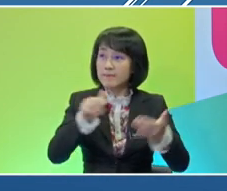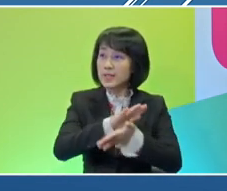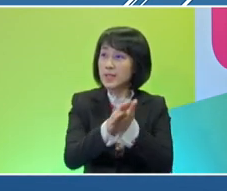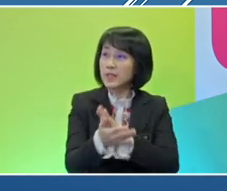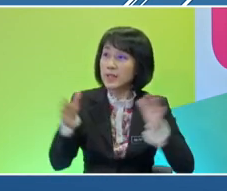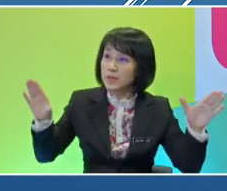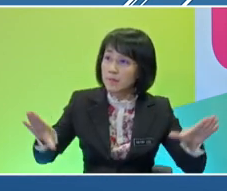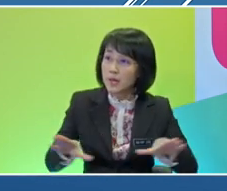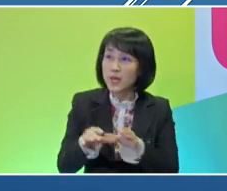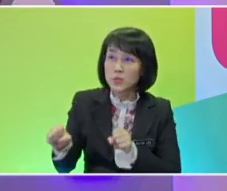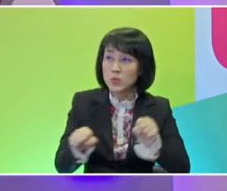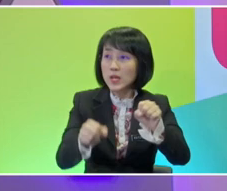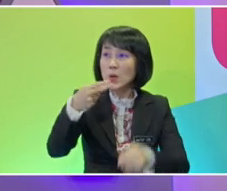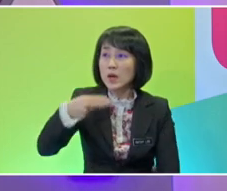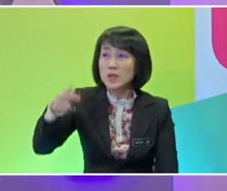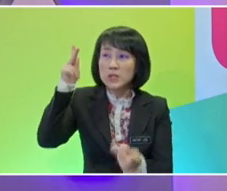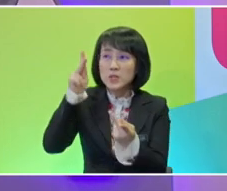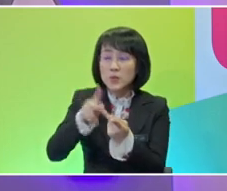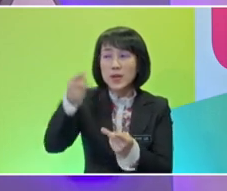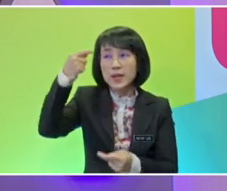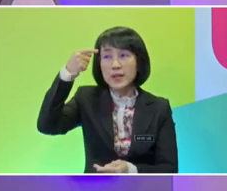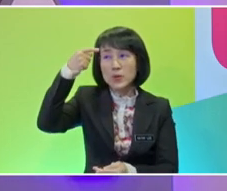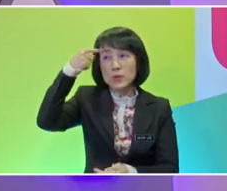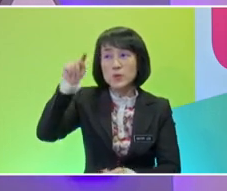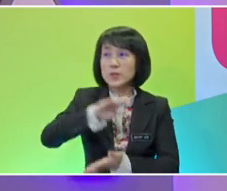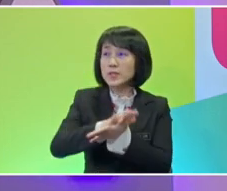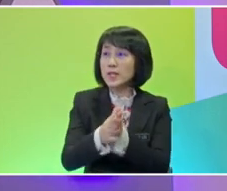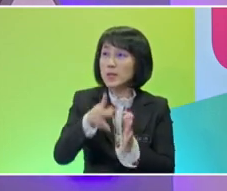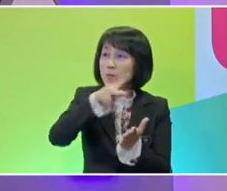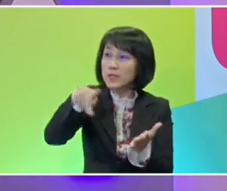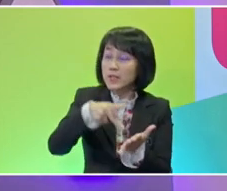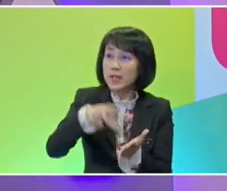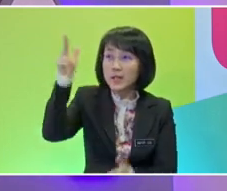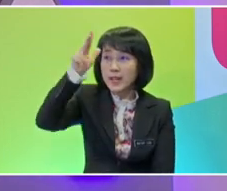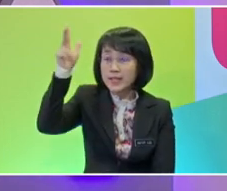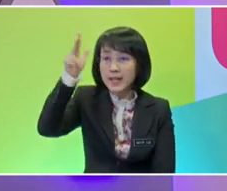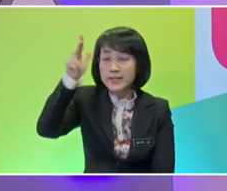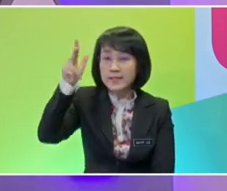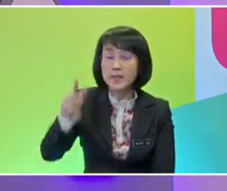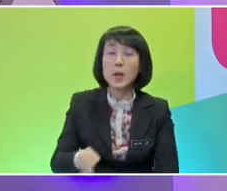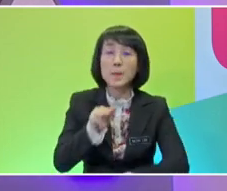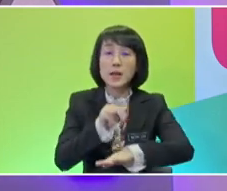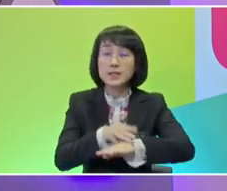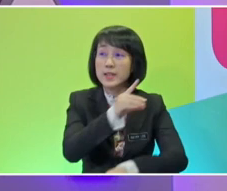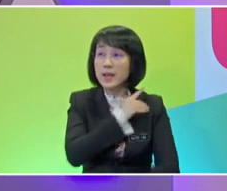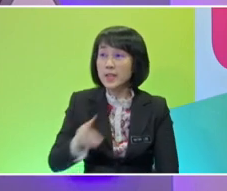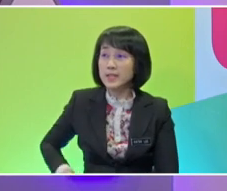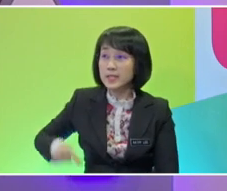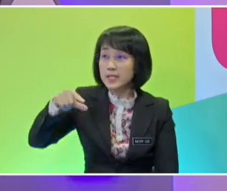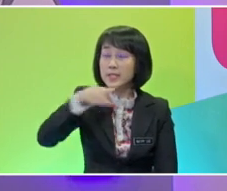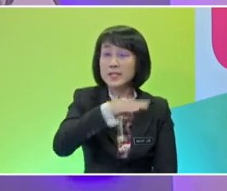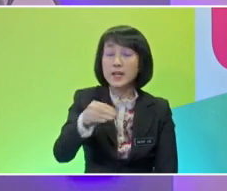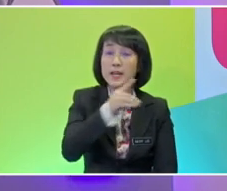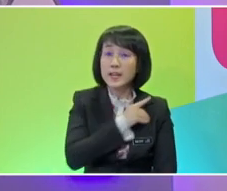dinasti Han terus mbak nanti kalau kita tengok untuk dinas Cici maupun dinasti Han kita tengok ada beberapa benda atau permukaan utama masih lagi